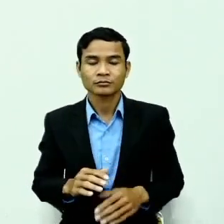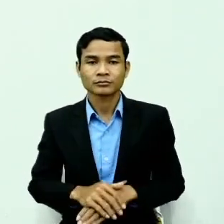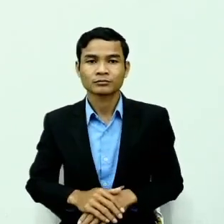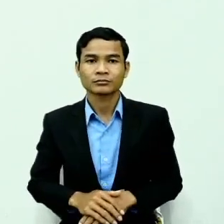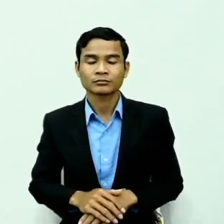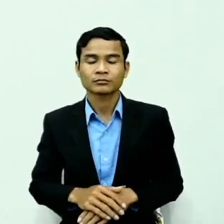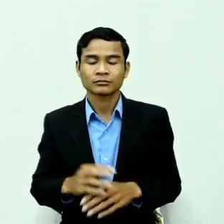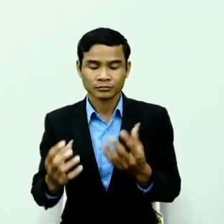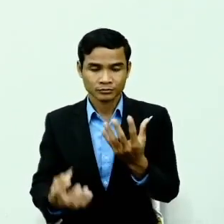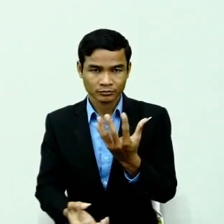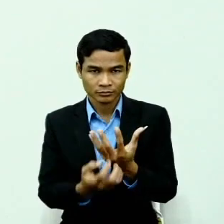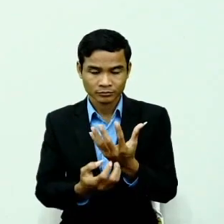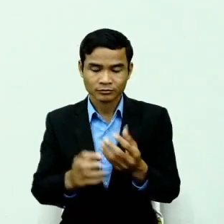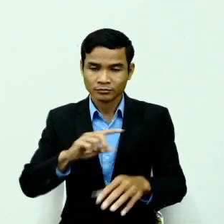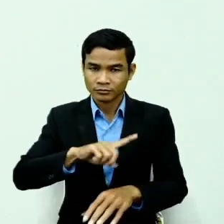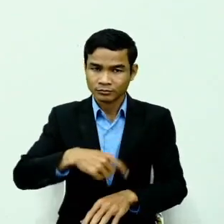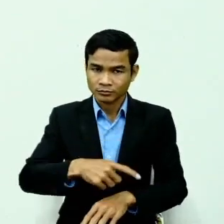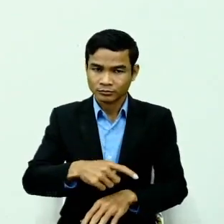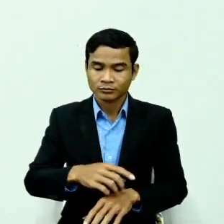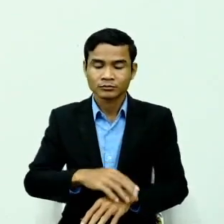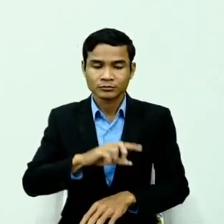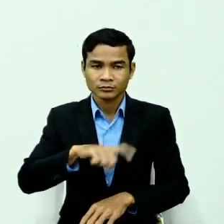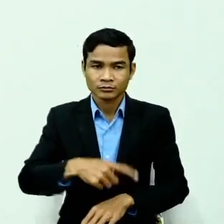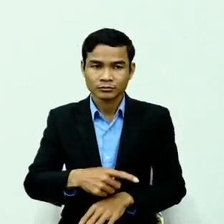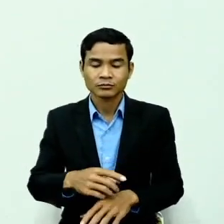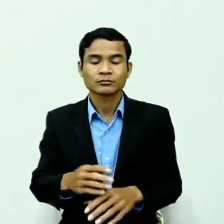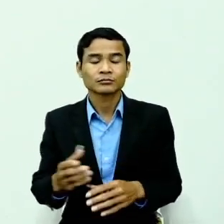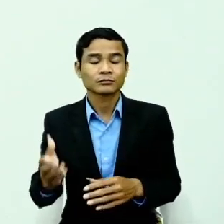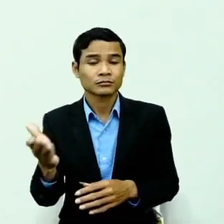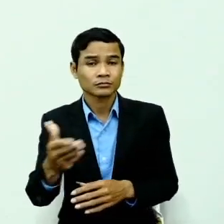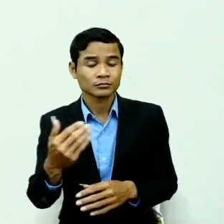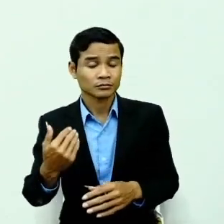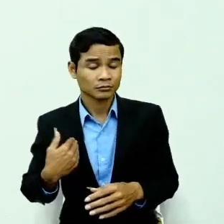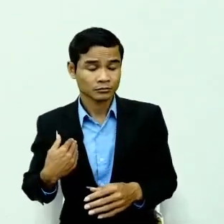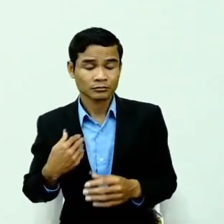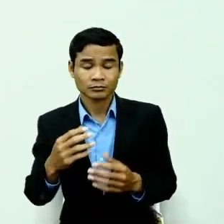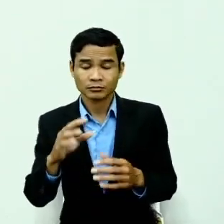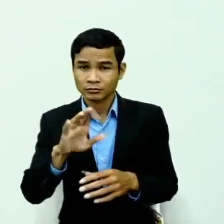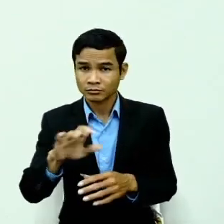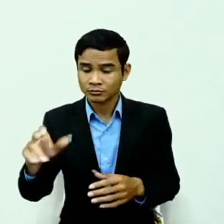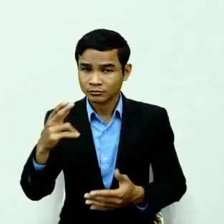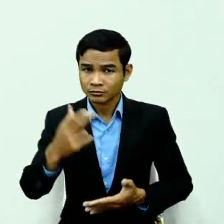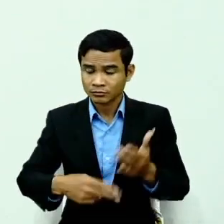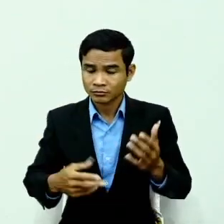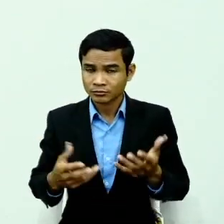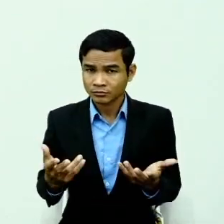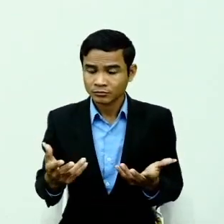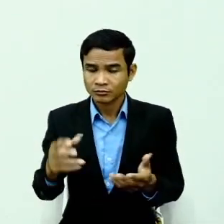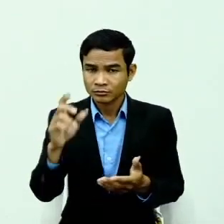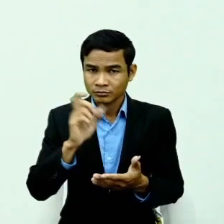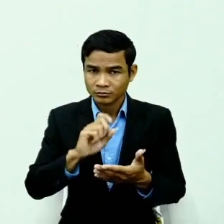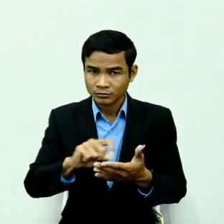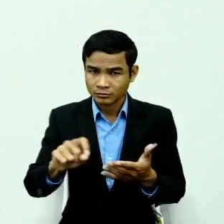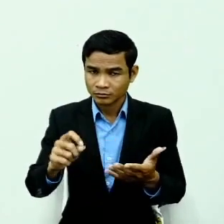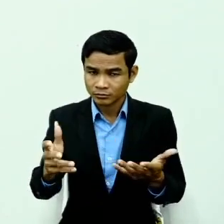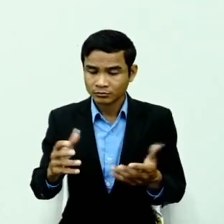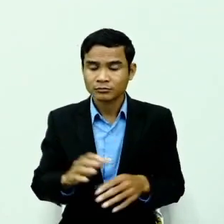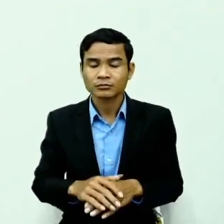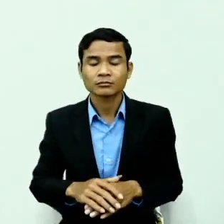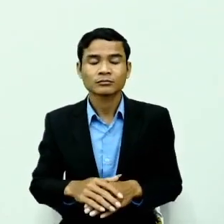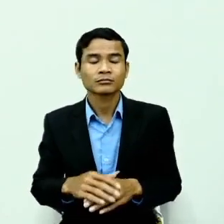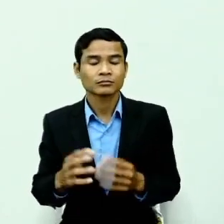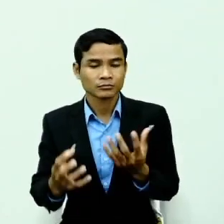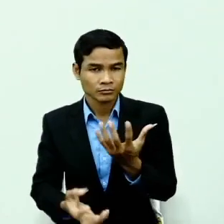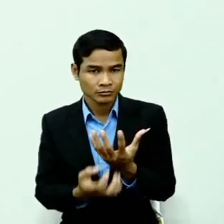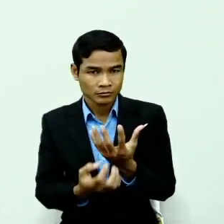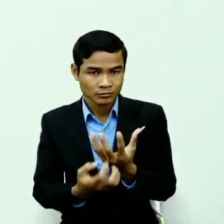rôm ngọt chà tháp bia rôm ngọt miên tù ở xó vậy khác con chà đối chân ế bia rôm ngọt